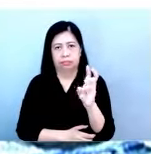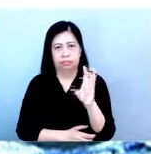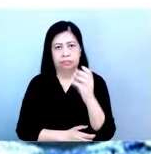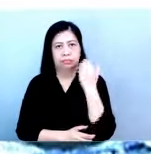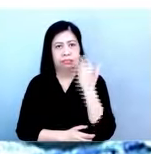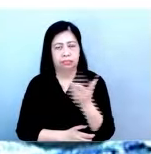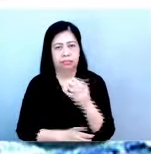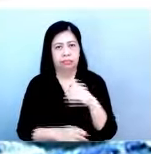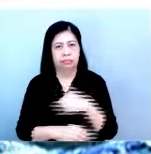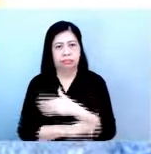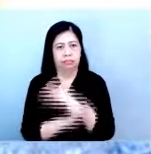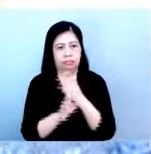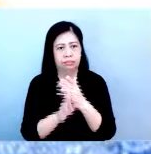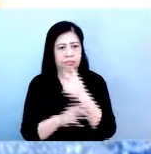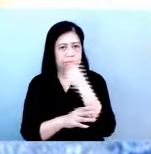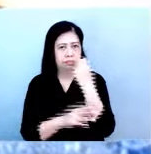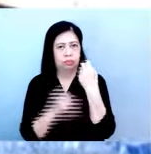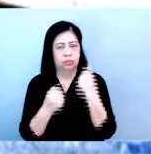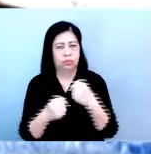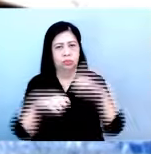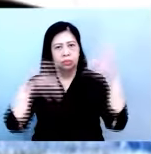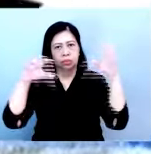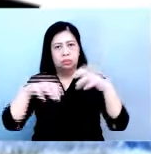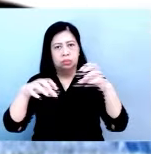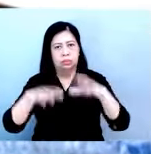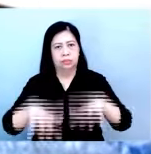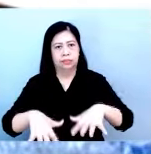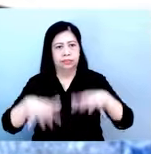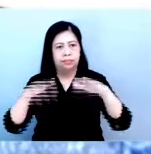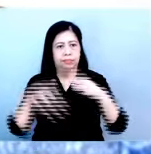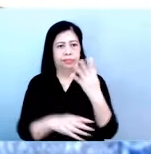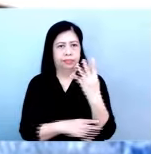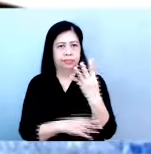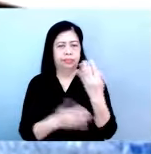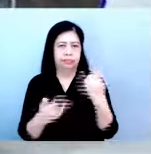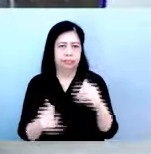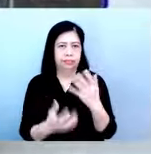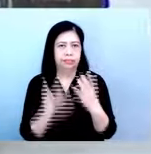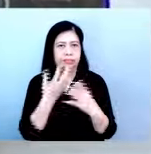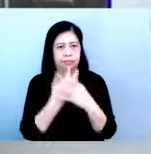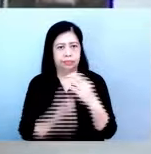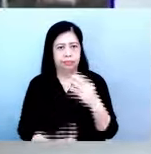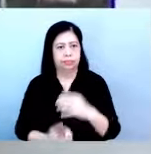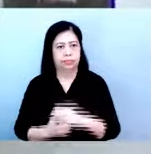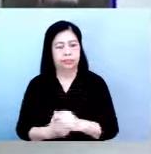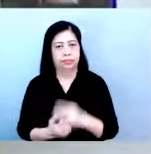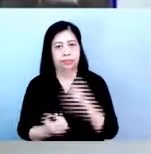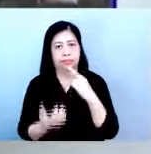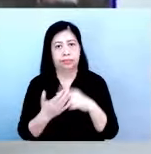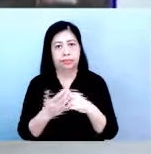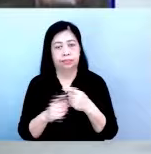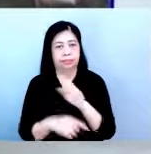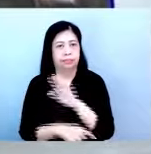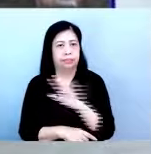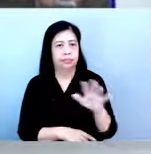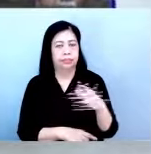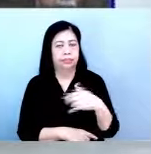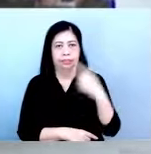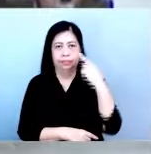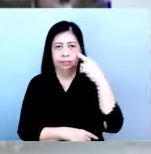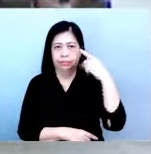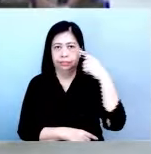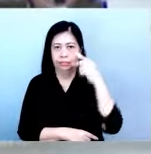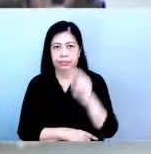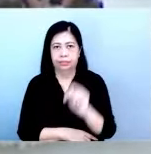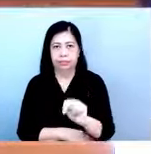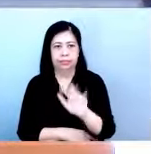Davao Region dahil sa malakas na pag-ulan at pagbaha. 4 naman ang nawawala. Nagbabalita mula sa frontline, Rainiel Pawid,